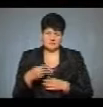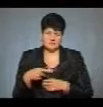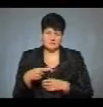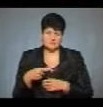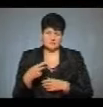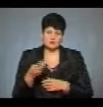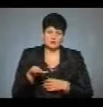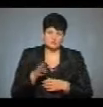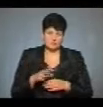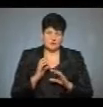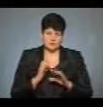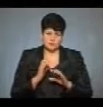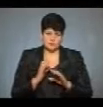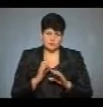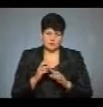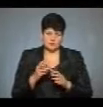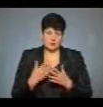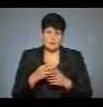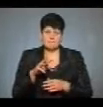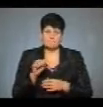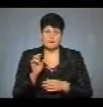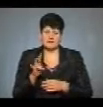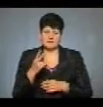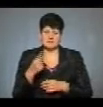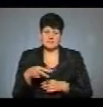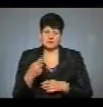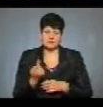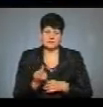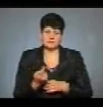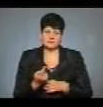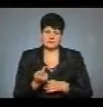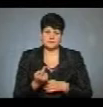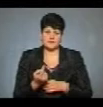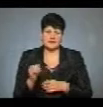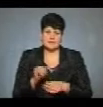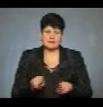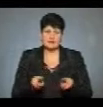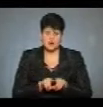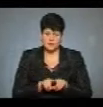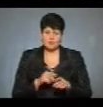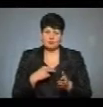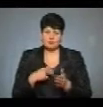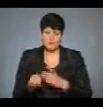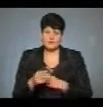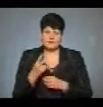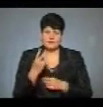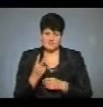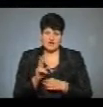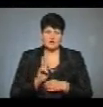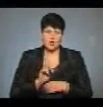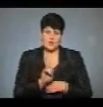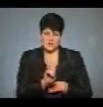одиниць автобусів моделі МАН-А21 і також купили 2